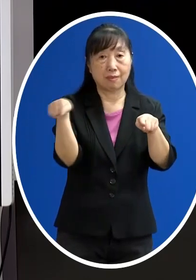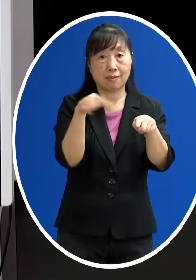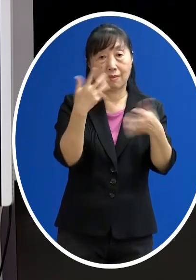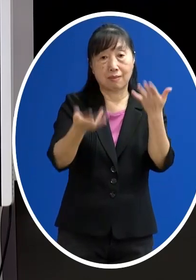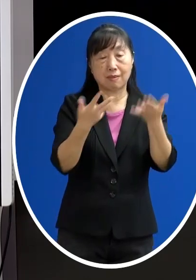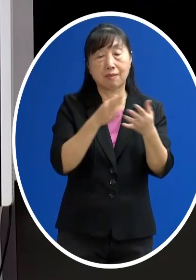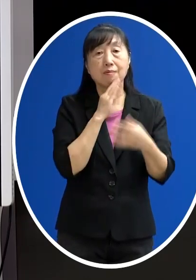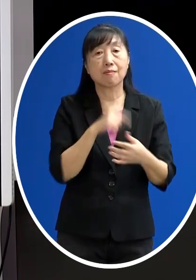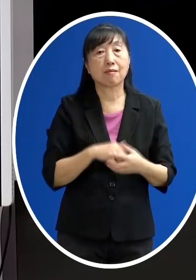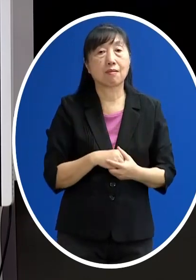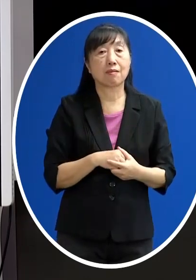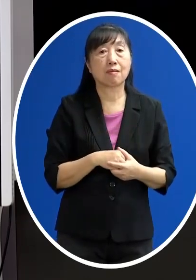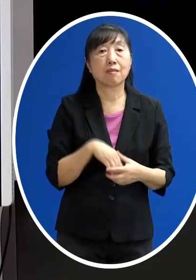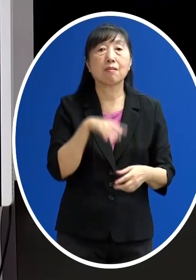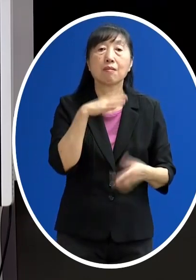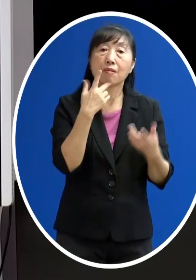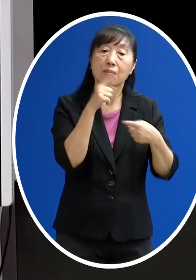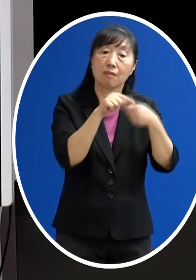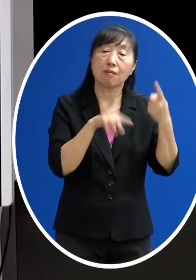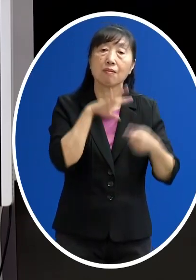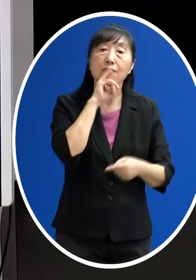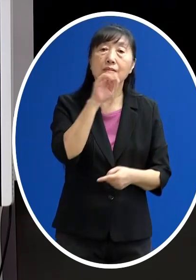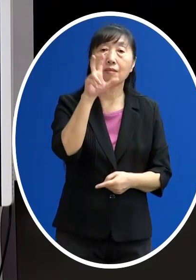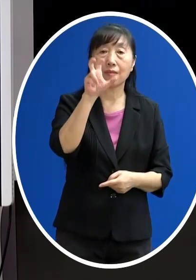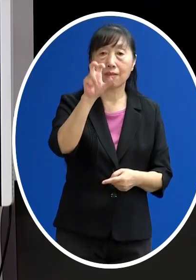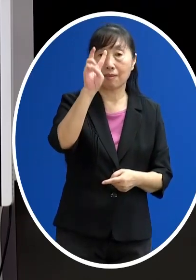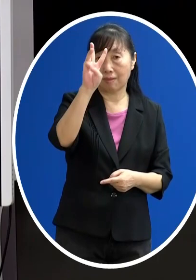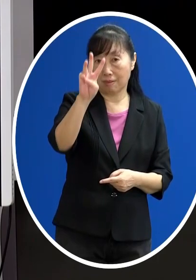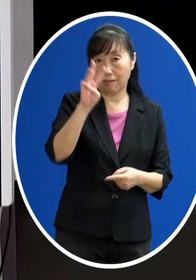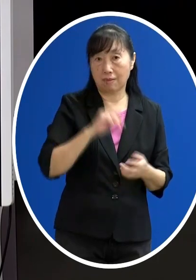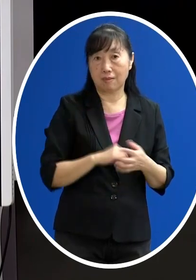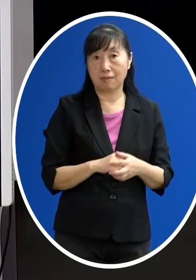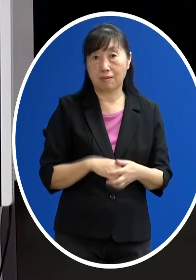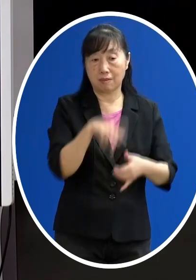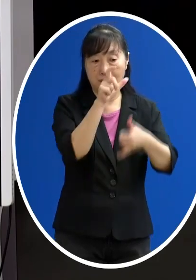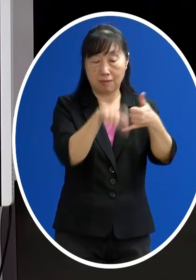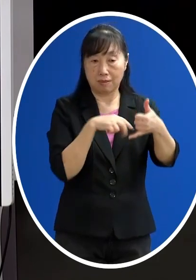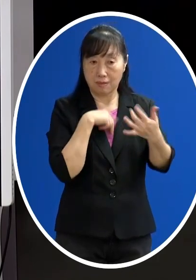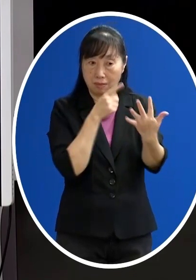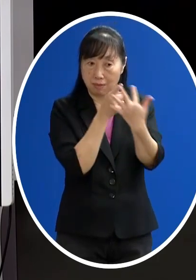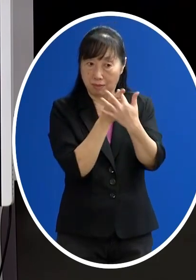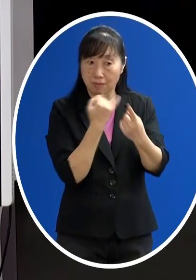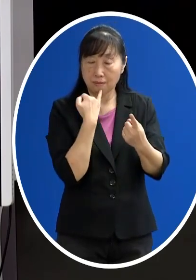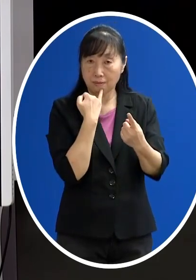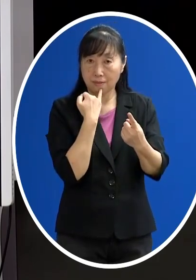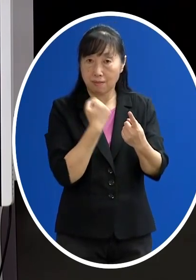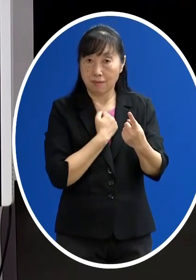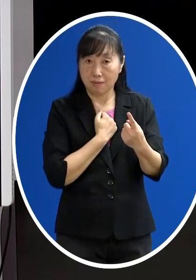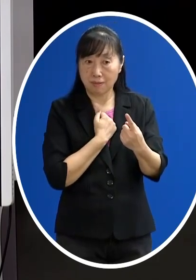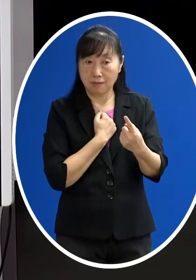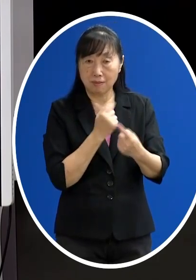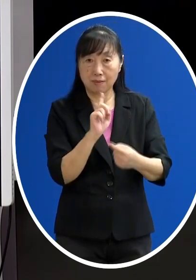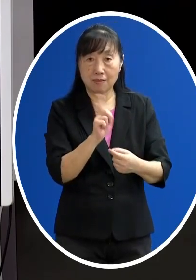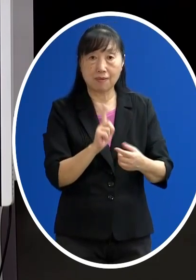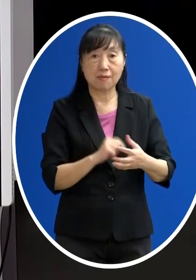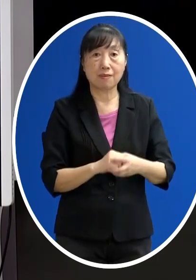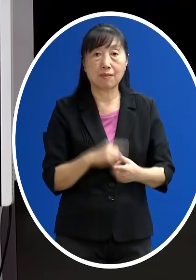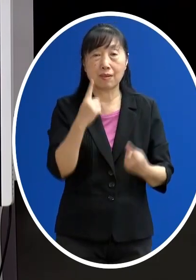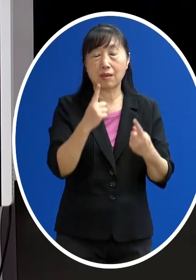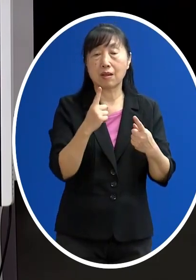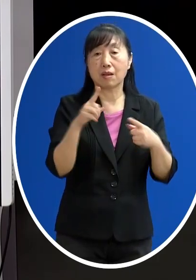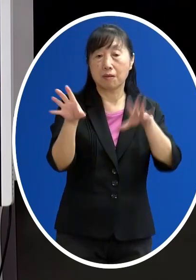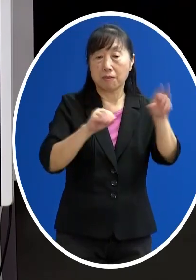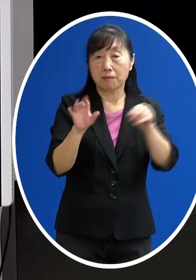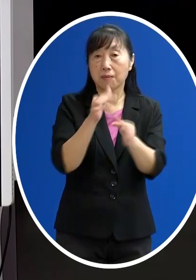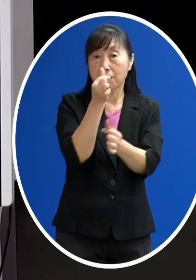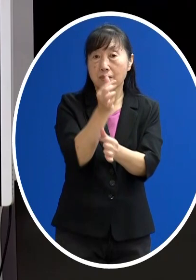的，平均年龄也是73岁。那可这些个案里面，我们可以看到有比较完整资